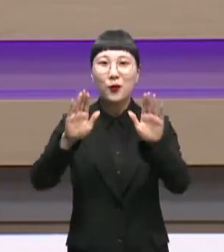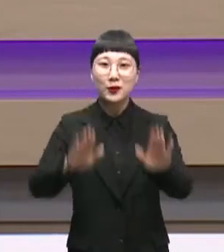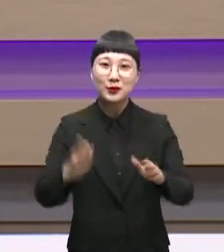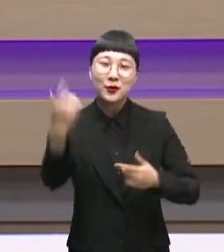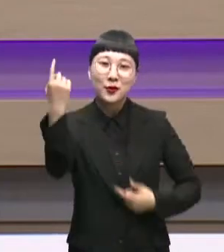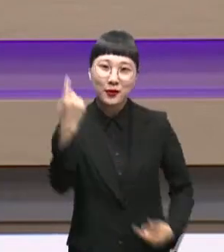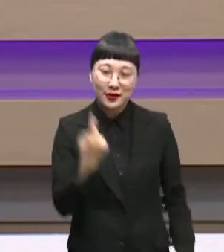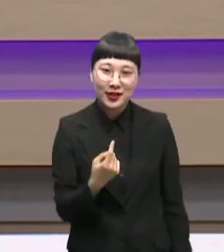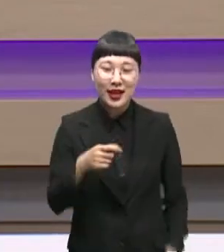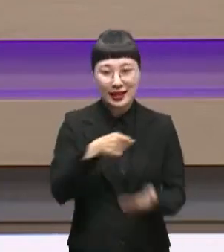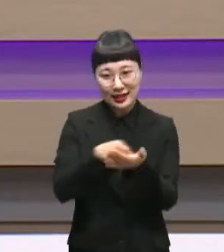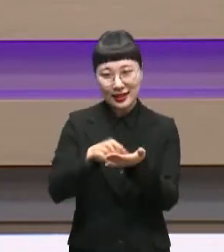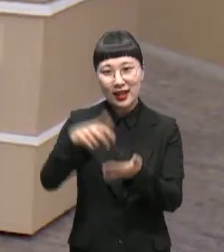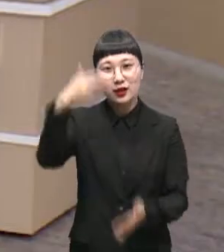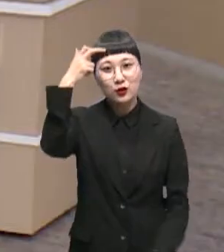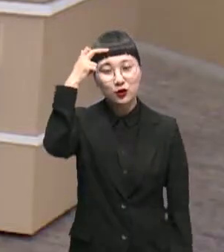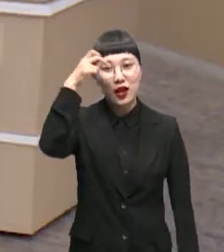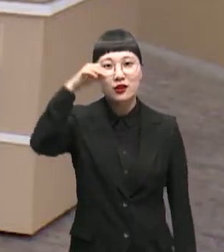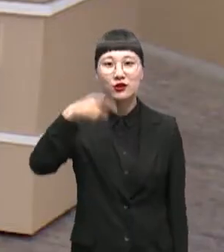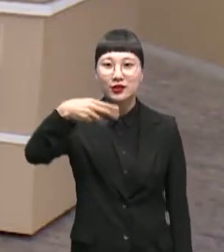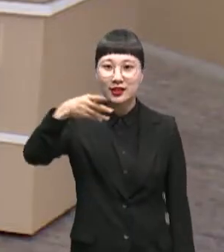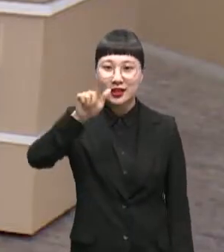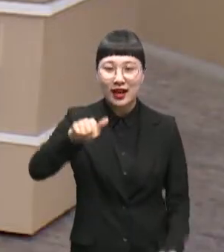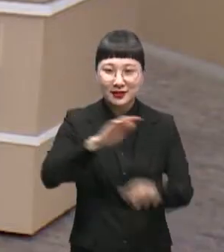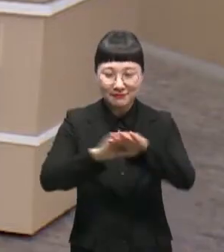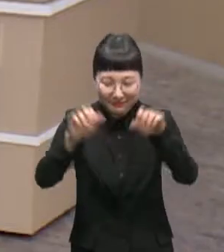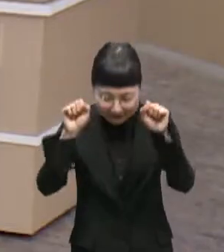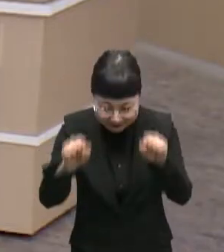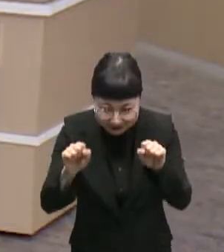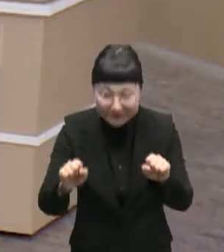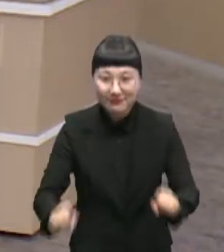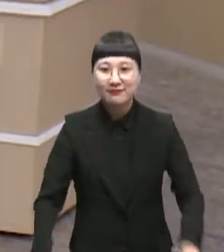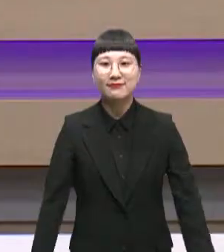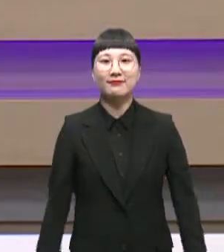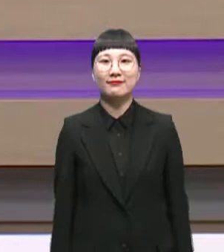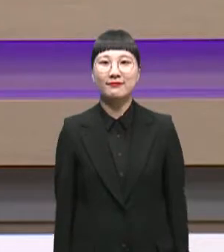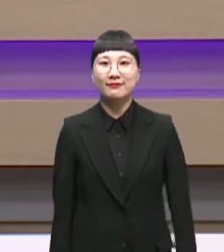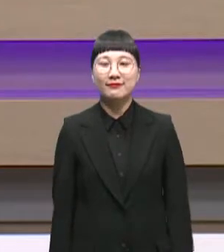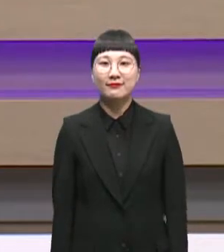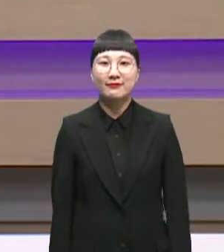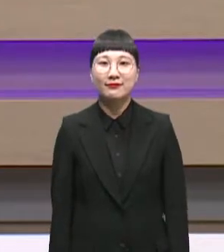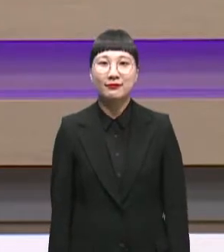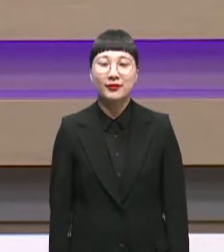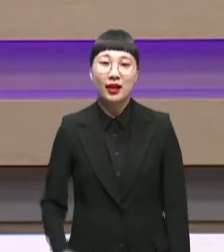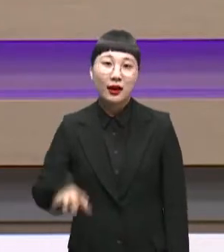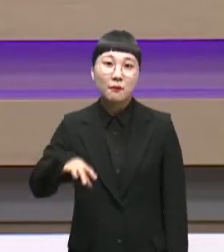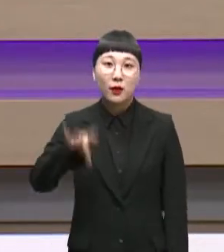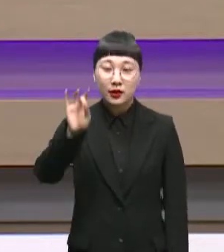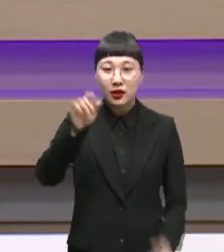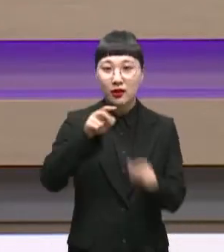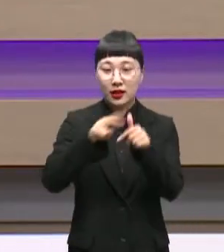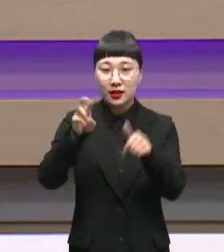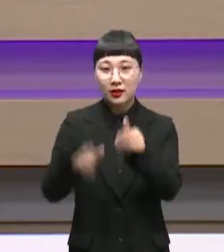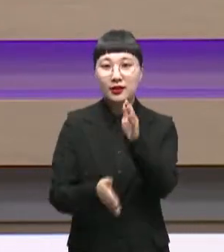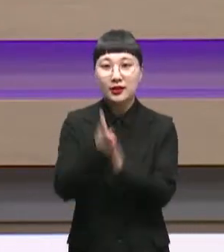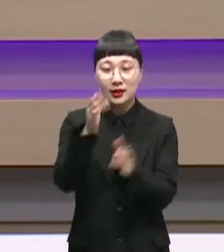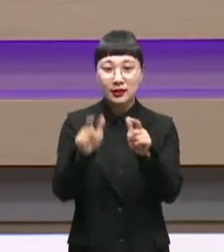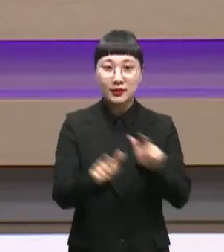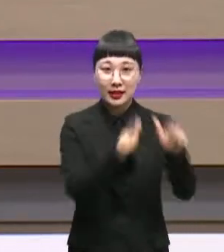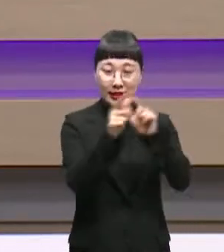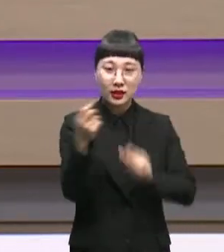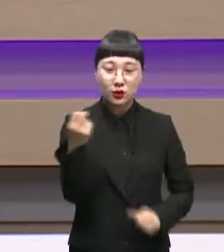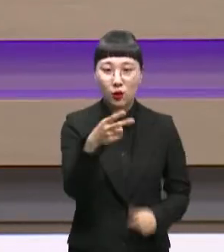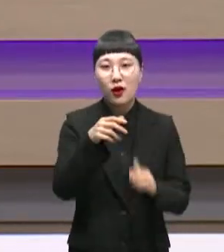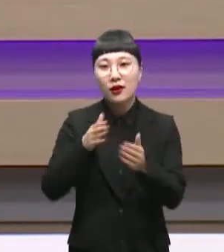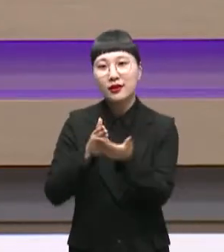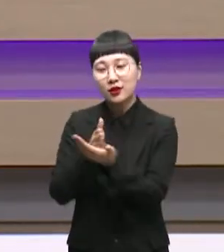기호일보 최일 딱 기자 나와 주셨습니다 안녕하세요 그룹 4 먼저 인천 시민들과 인천지역 전문